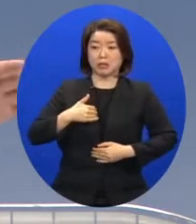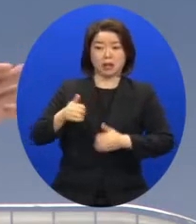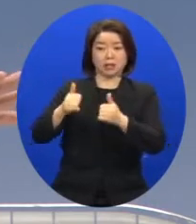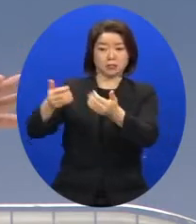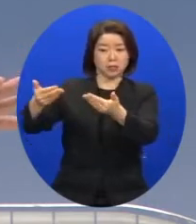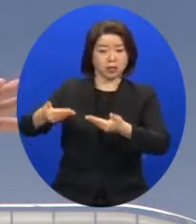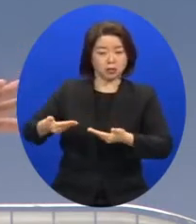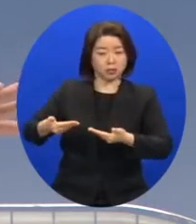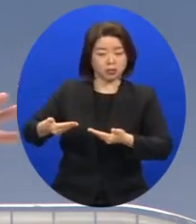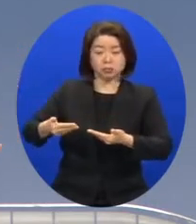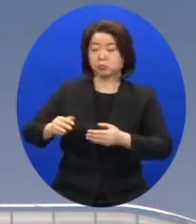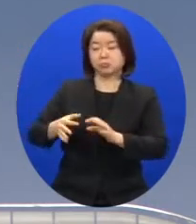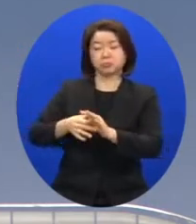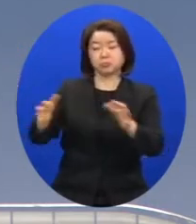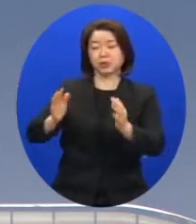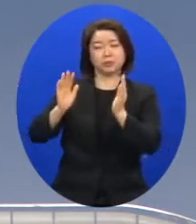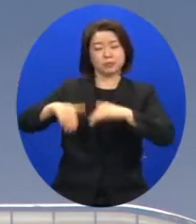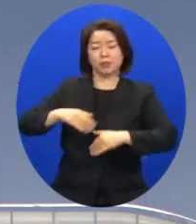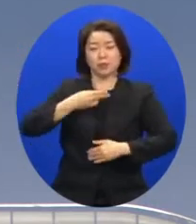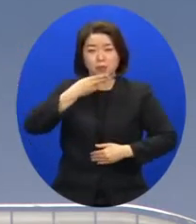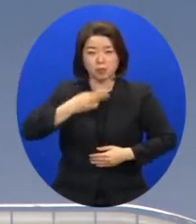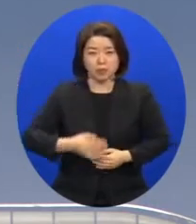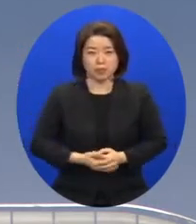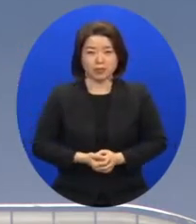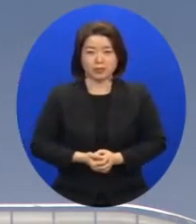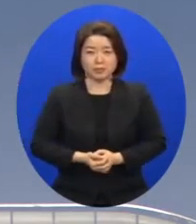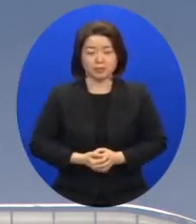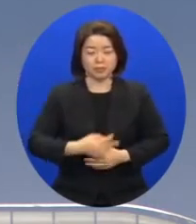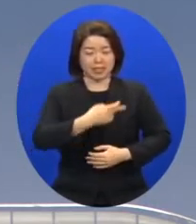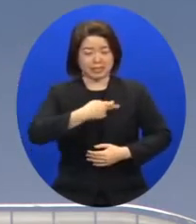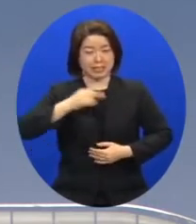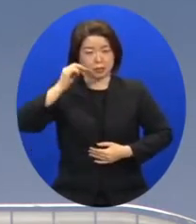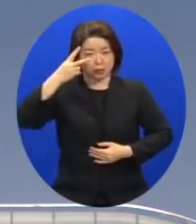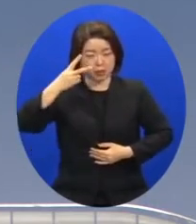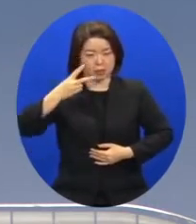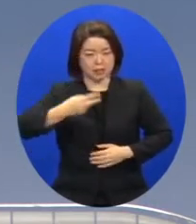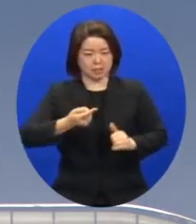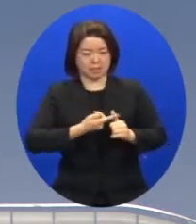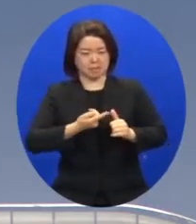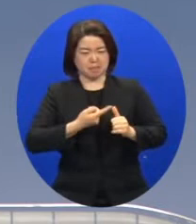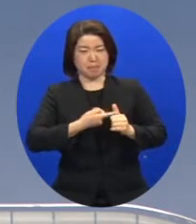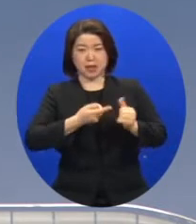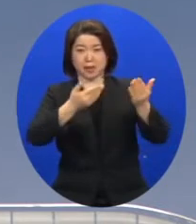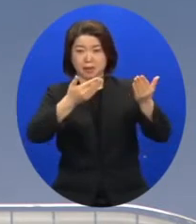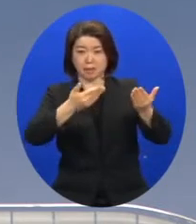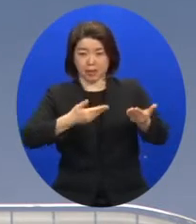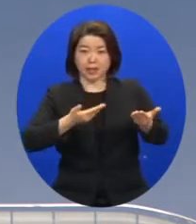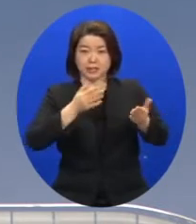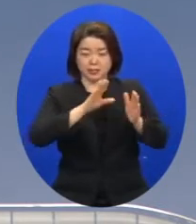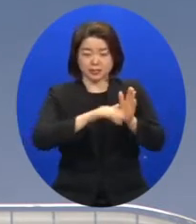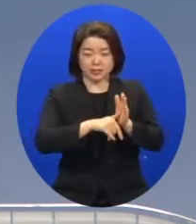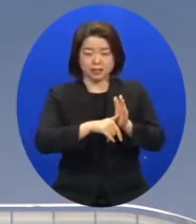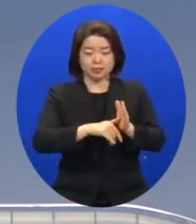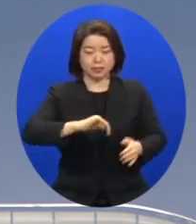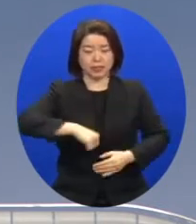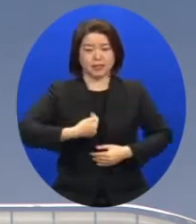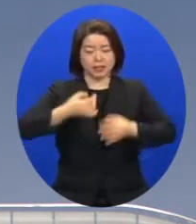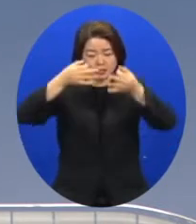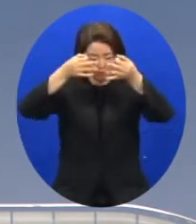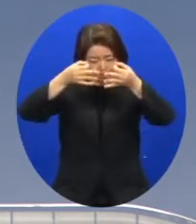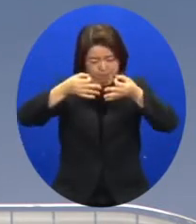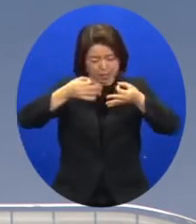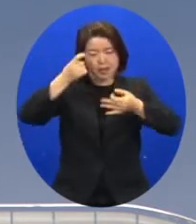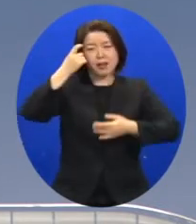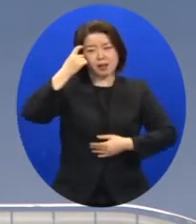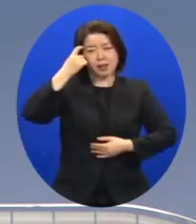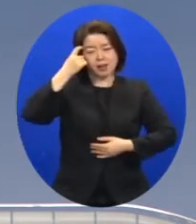지지도 않는 겁니다 사도 바울이 비난의 말을 들었을 때의 서두가 오른 자기 자신을 돌아보았습니다 내가